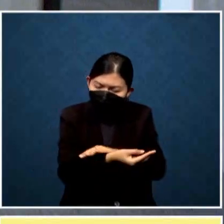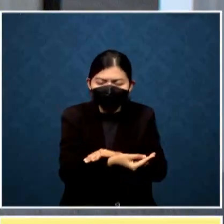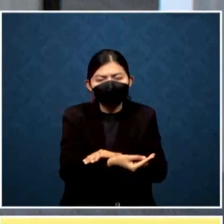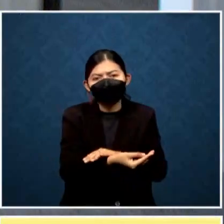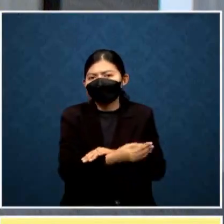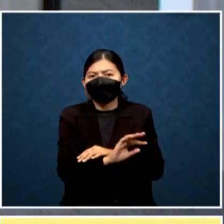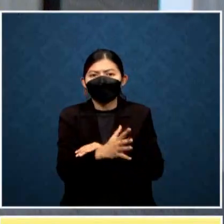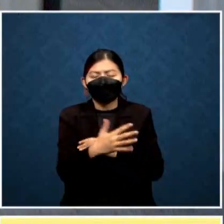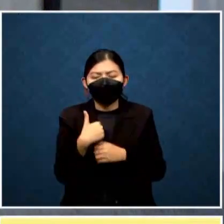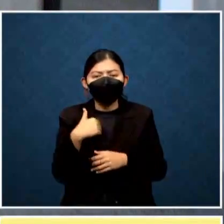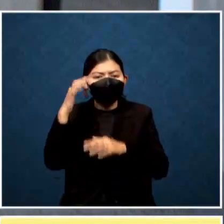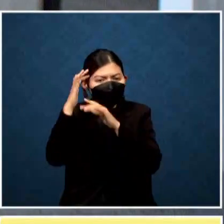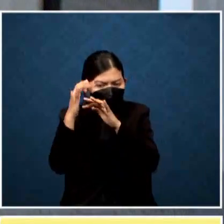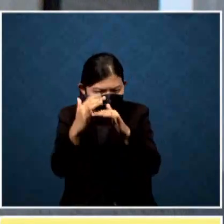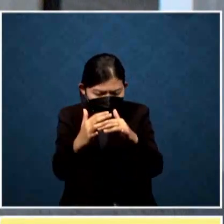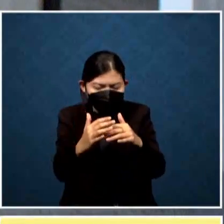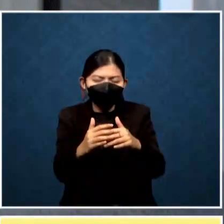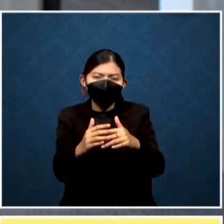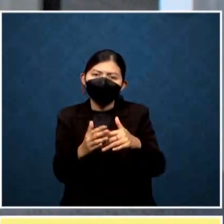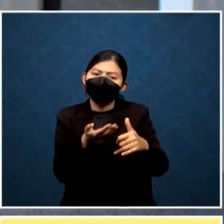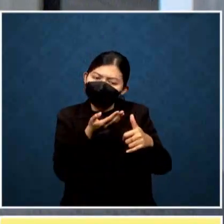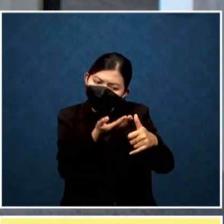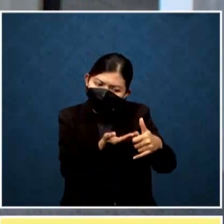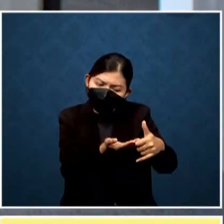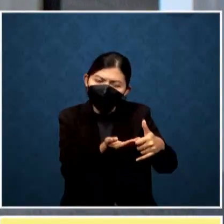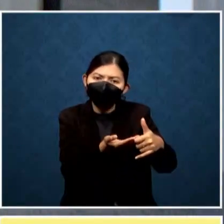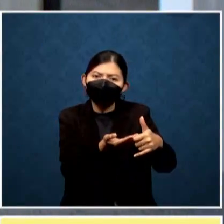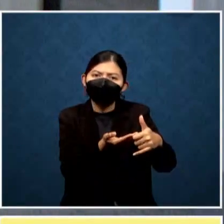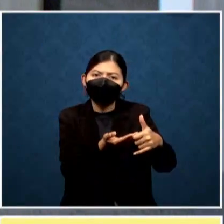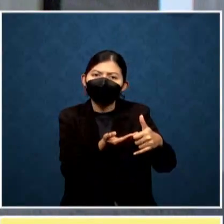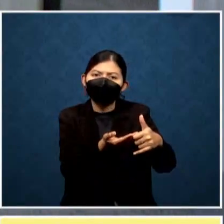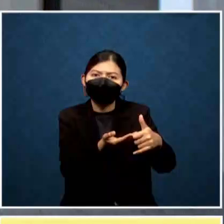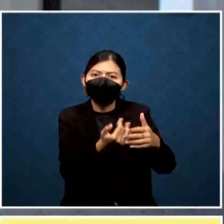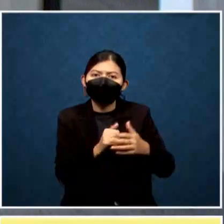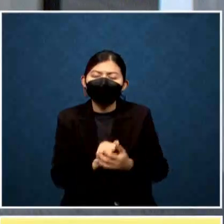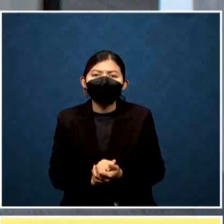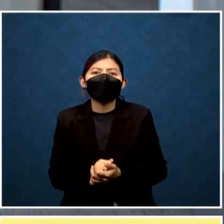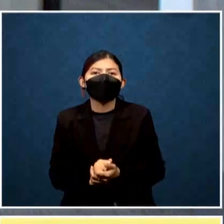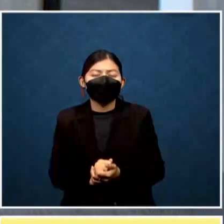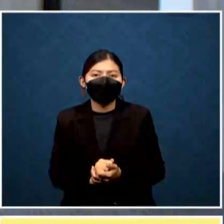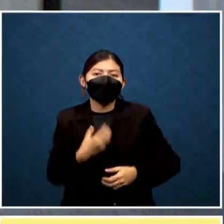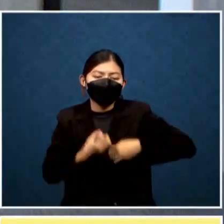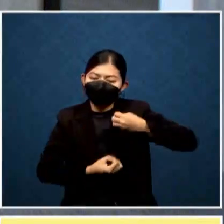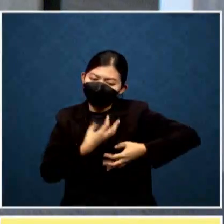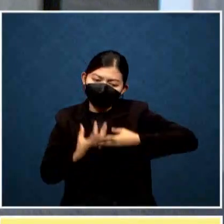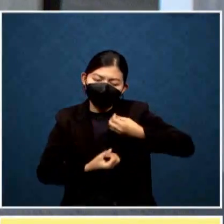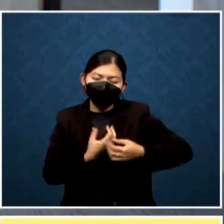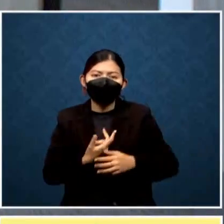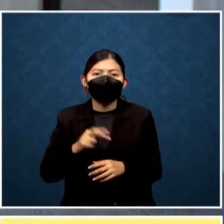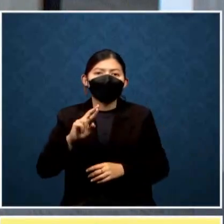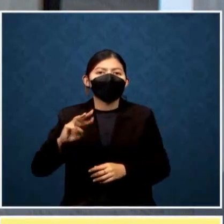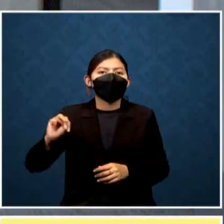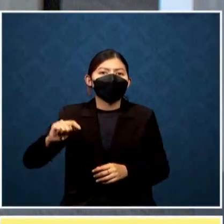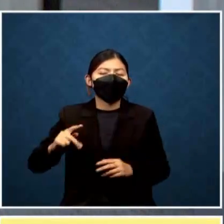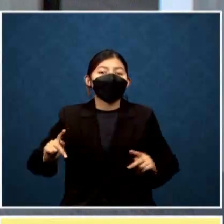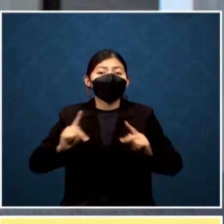หวังในตัวท่านประธานครับการส่งสัญญาณชัดๆจากผู้มีอำนาจคือรัฐมนตรีว่า